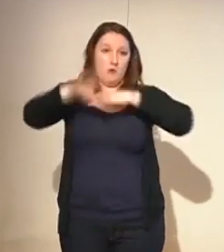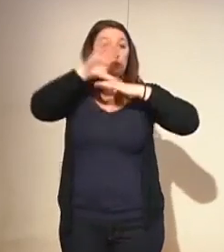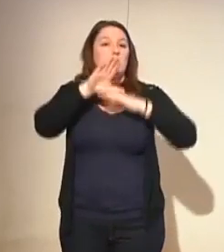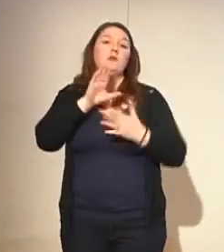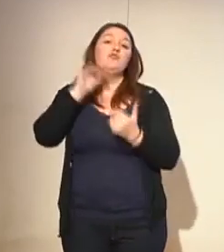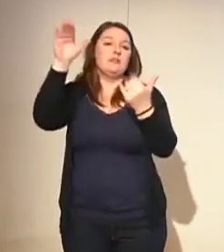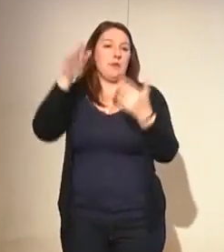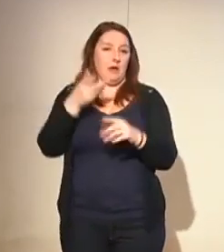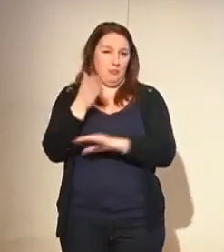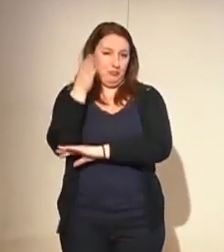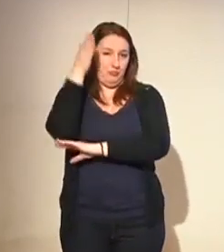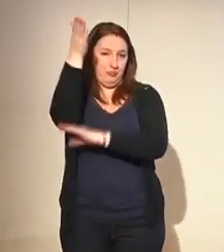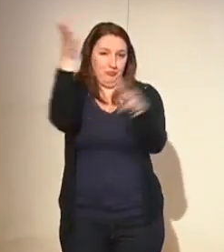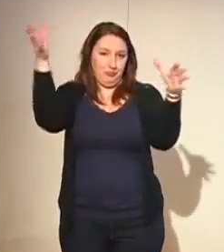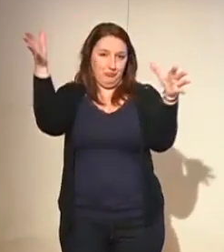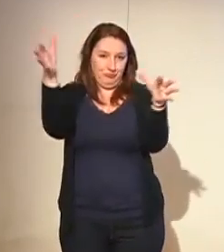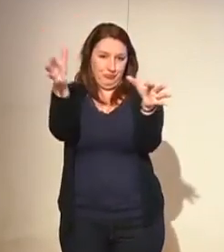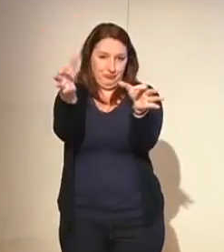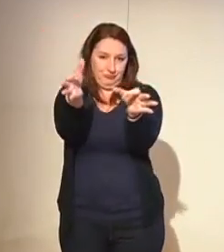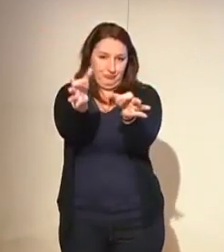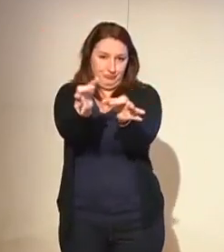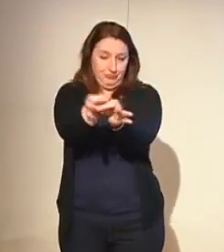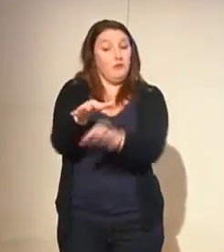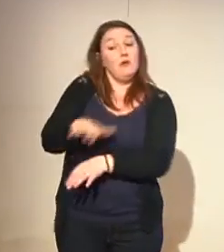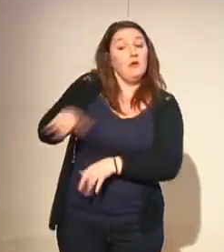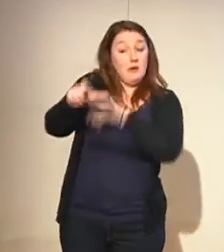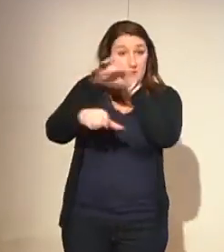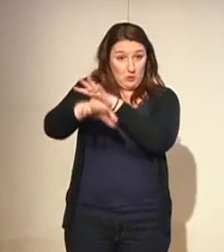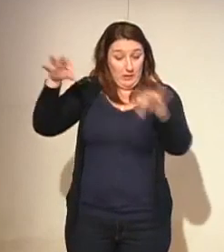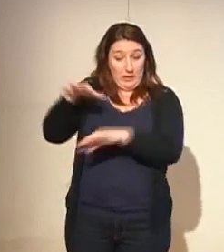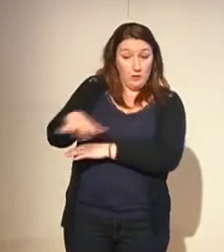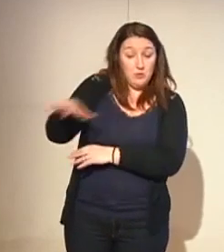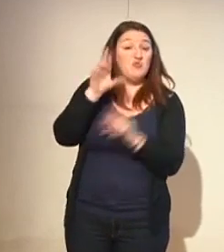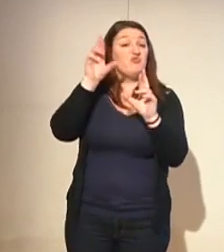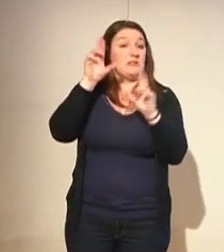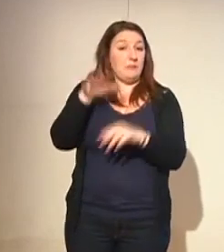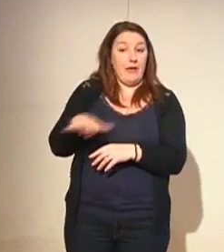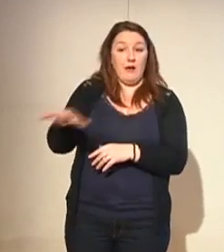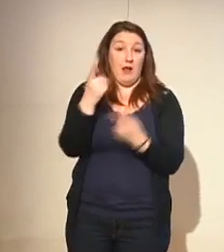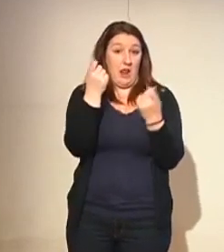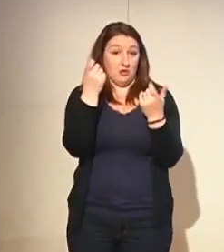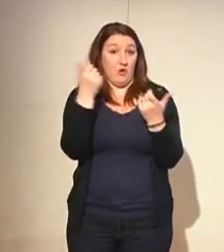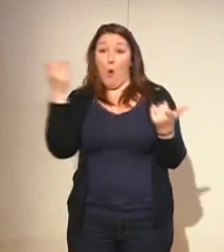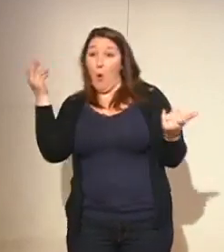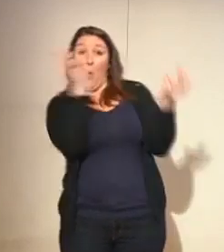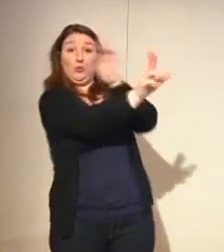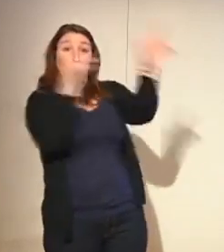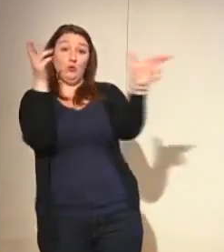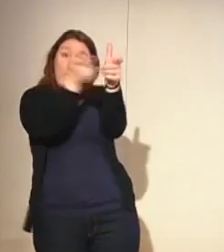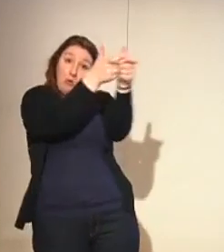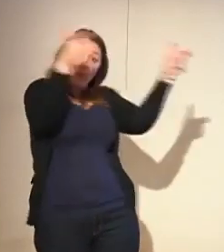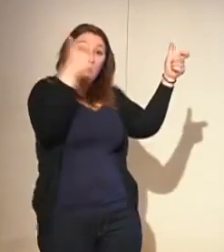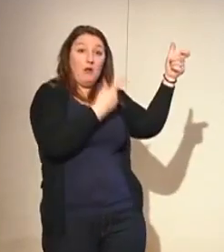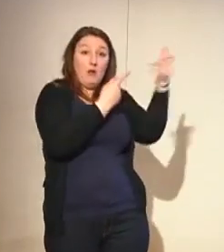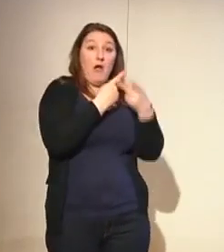déclineront en nombre dans les années à venir que ces élus cumular ben rendre l'argent à la collectivité et ne décident pas